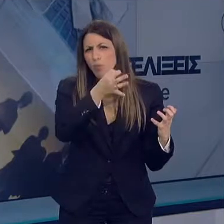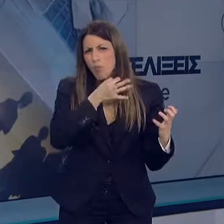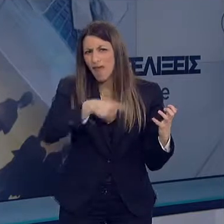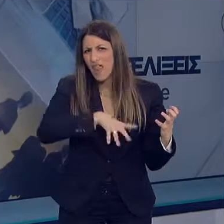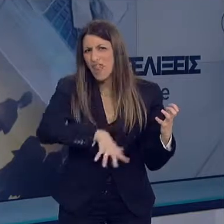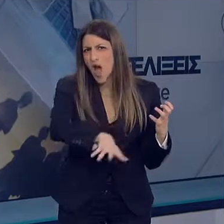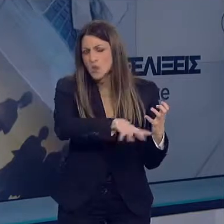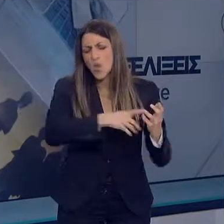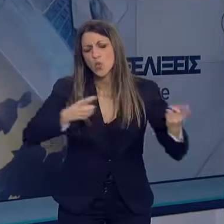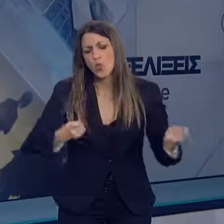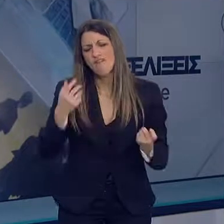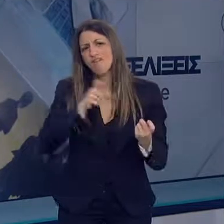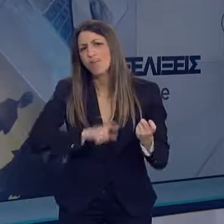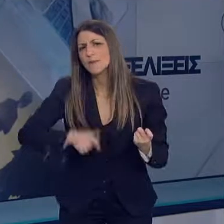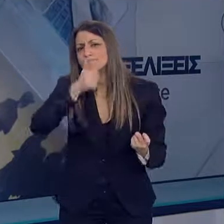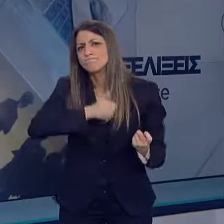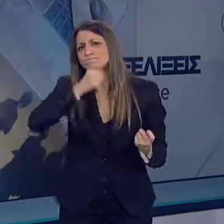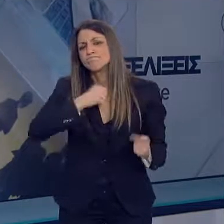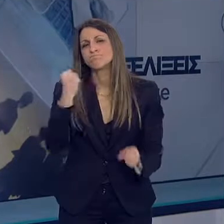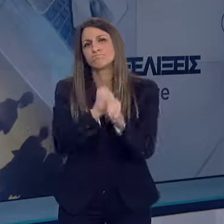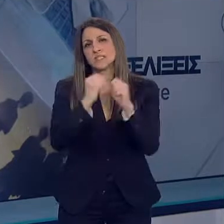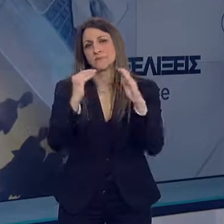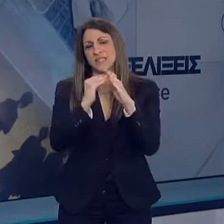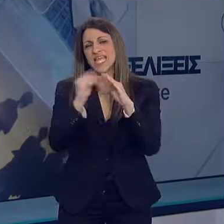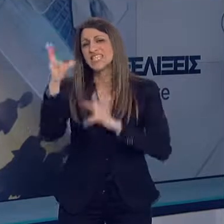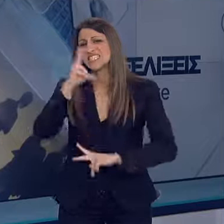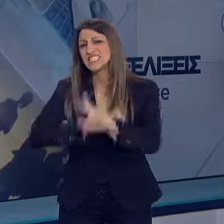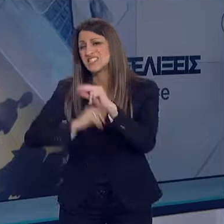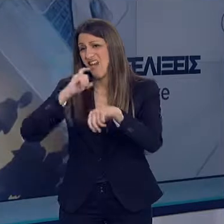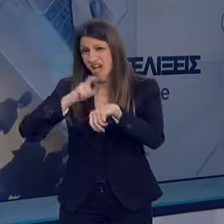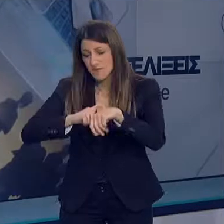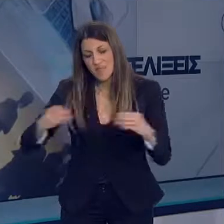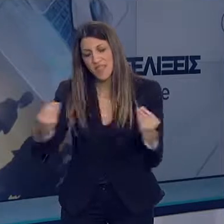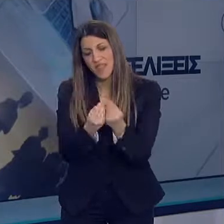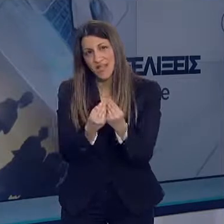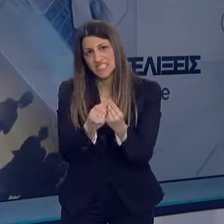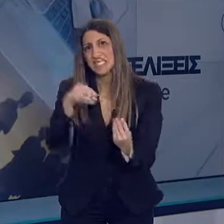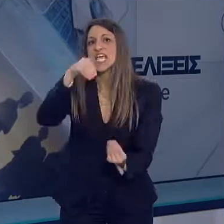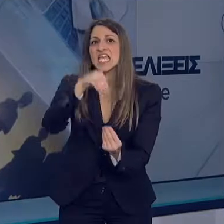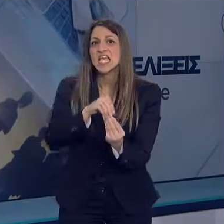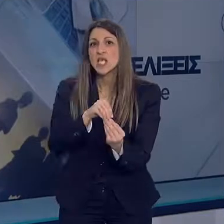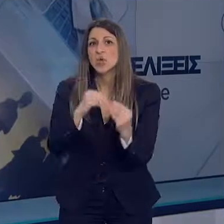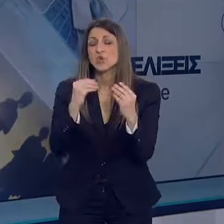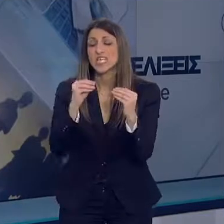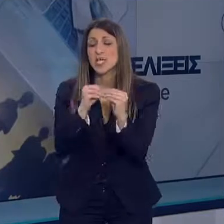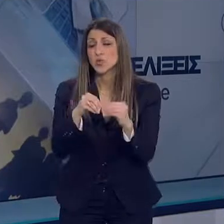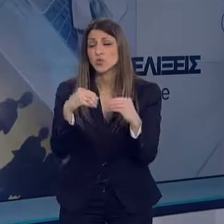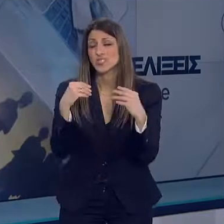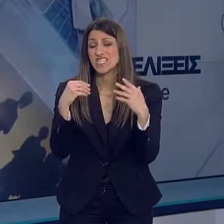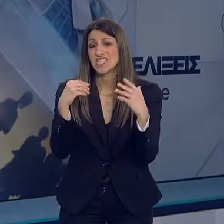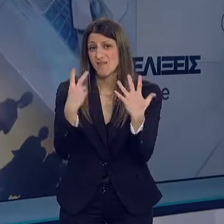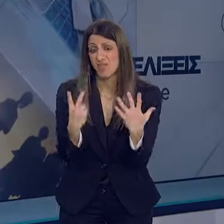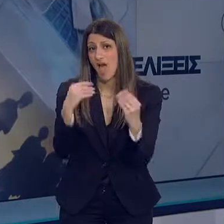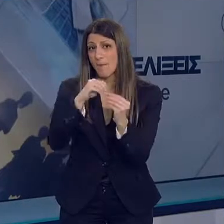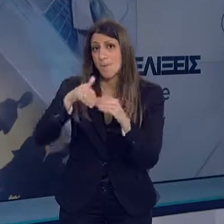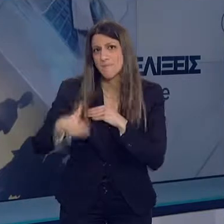κάνει όλες αυτές τις εβδομάδες. Όλες αυτές οι συζητήσεις είναι συζητήσεις που θα μας απασχολήσουν μετά τις 27 και εφόσον τα δεδομένα μας